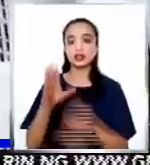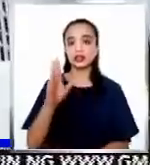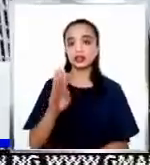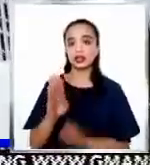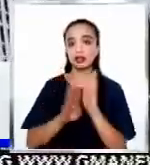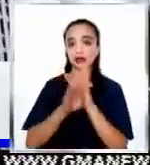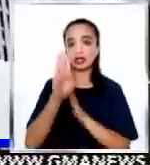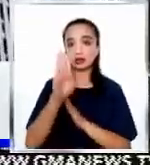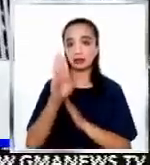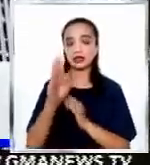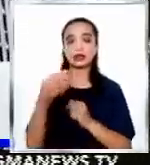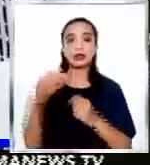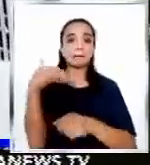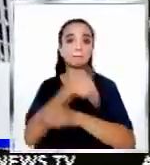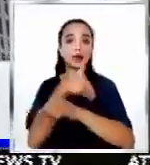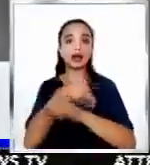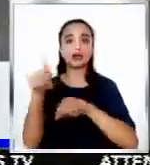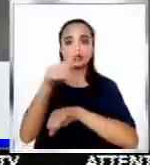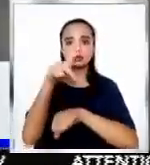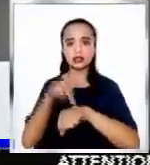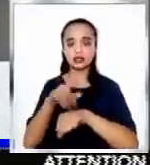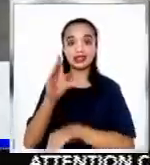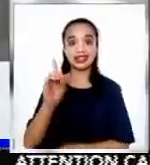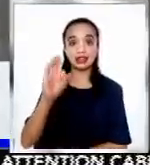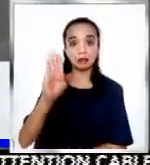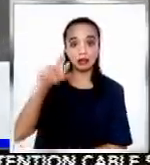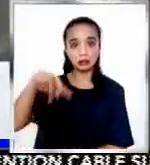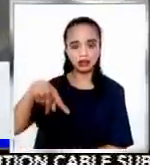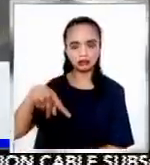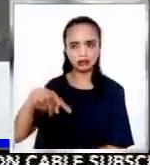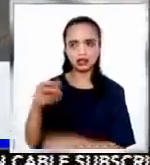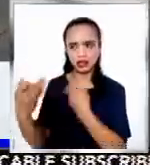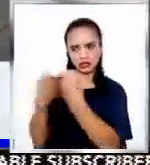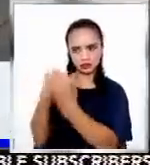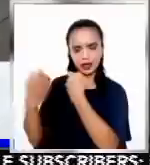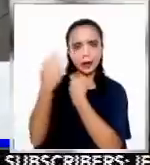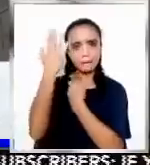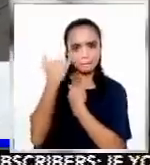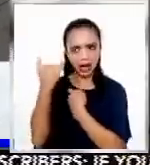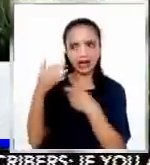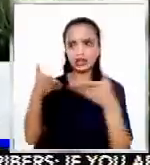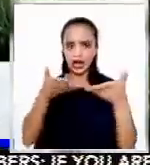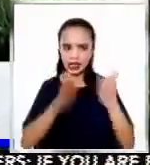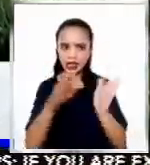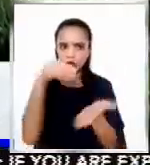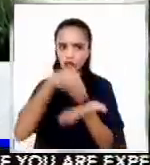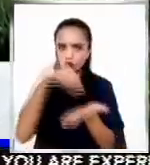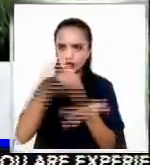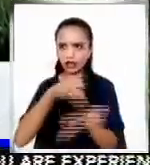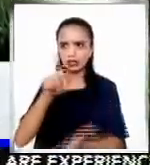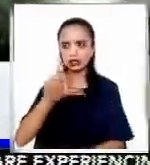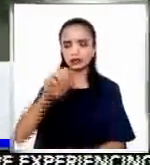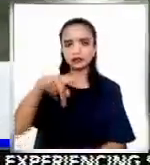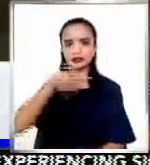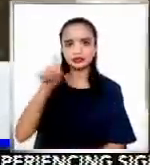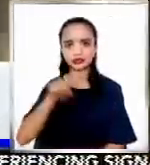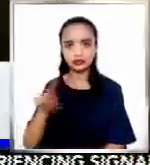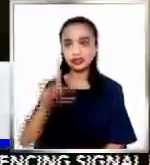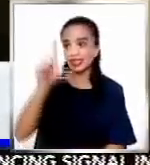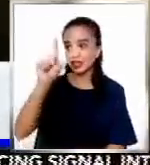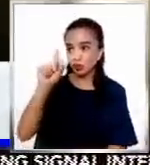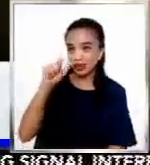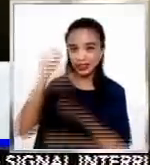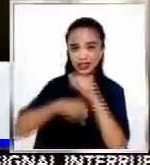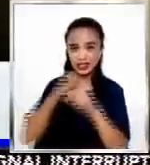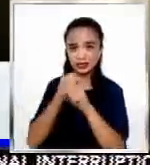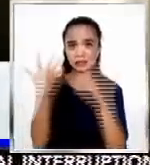kung bakit ito pinautang noon ang mga kumpanya ng Pamilya Lopez nang walang collateral. 20 taon na ang nakakalipas, kabilang